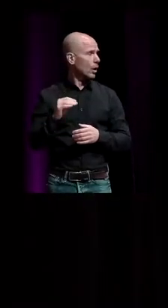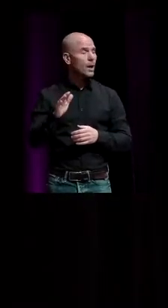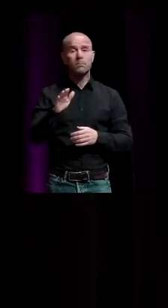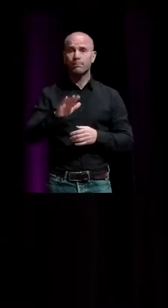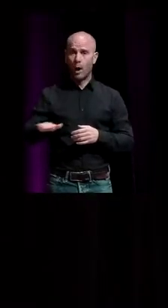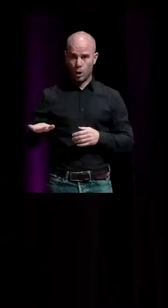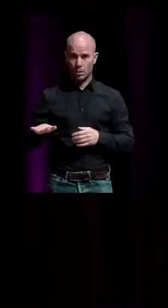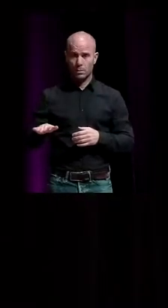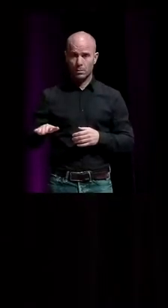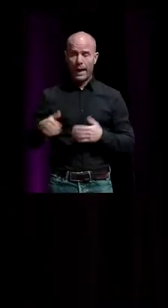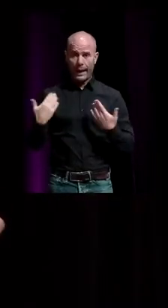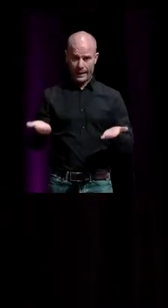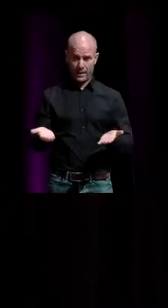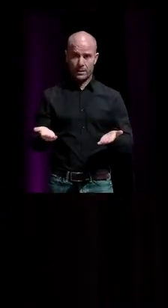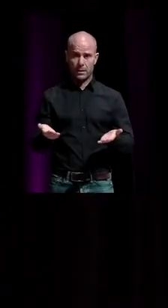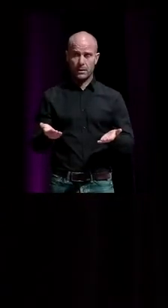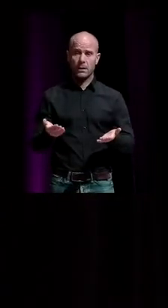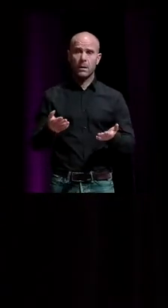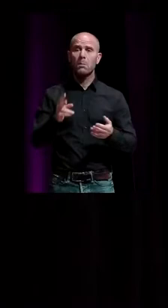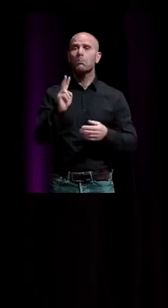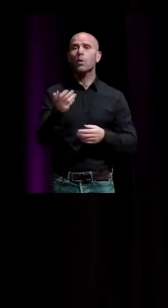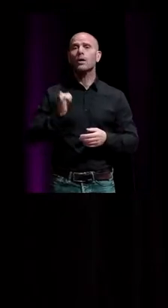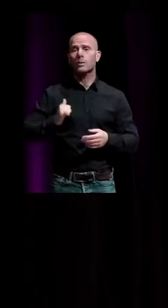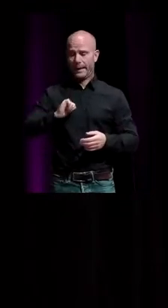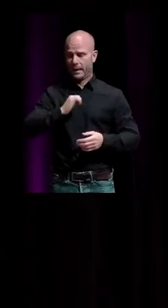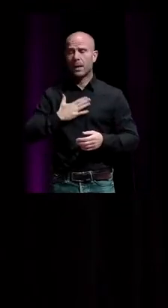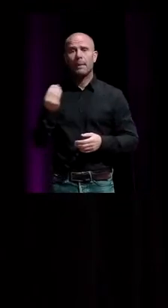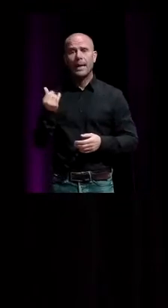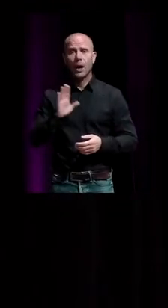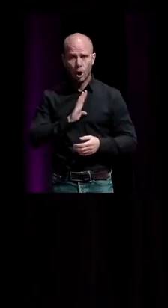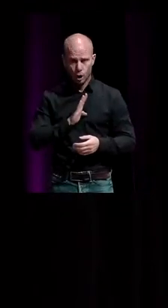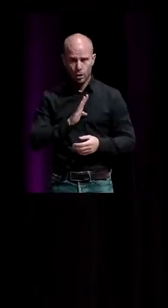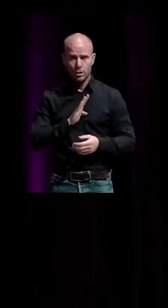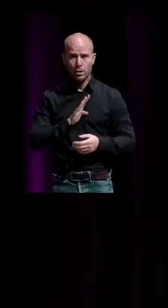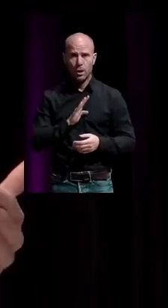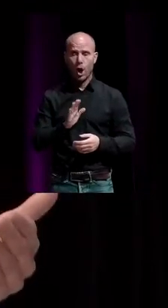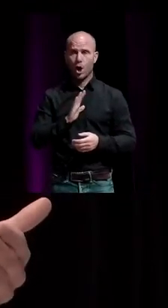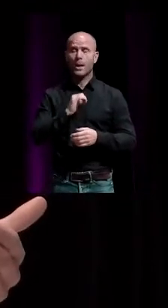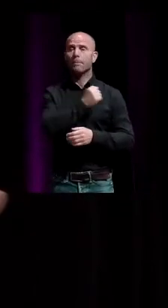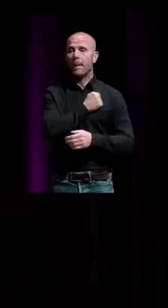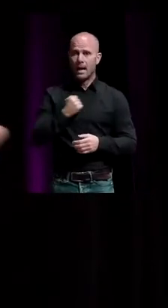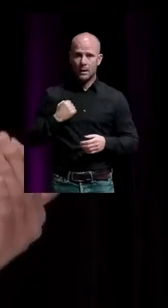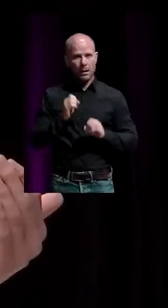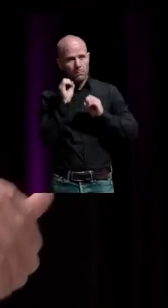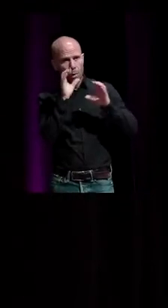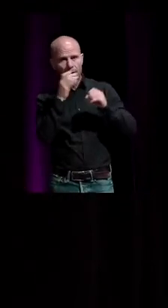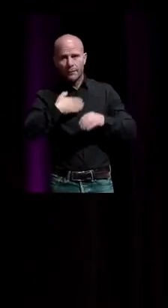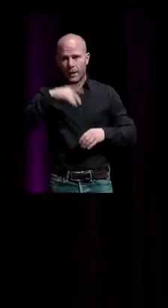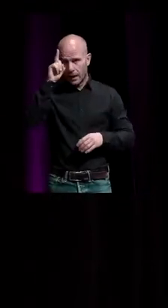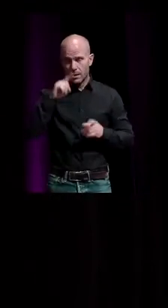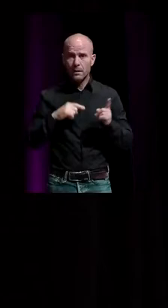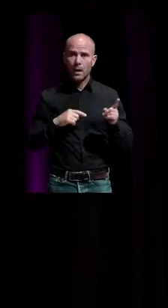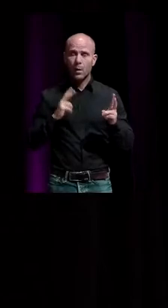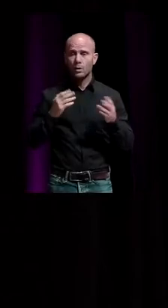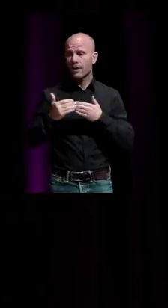både liksom dagens konsumenter, de har egna pengar ofta och så vidare. De har en makt att påverka sina föräldrar och de